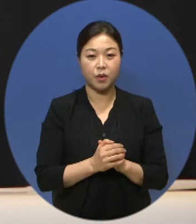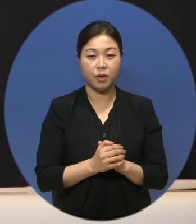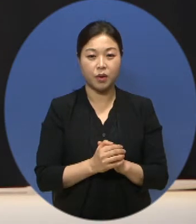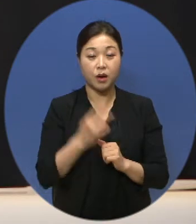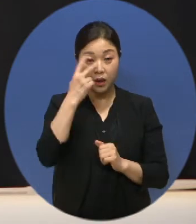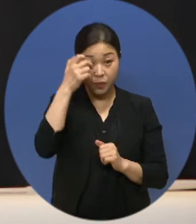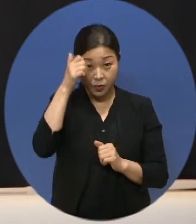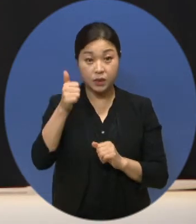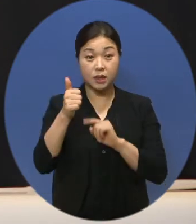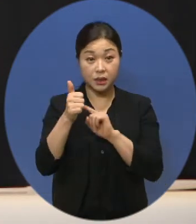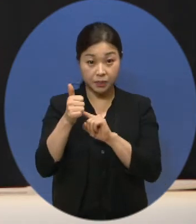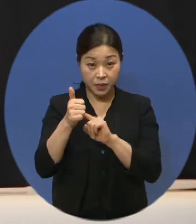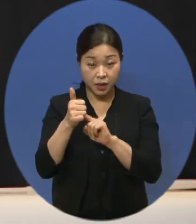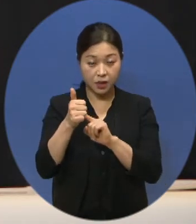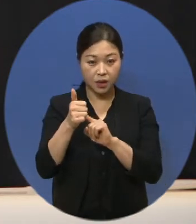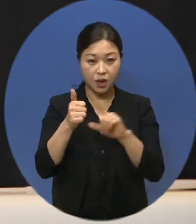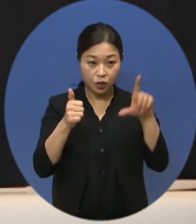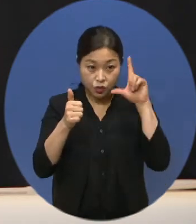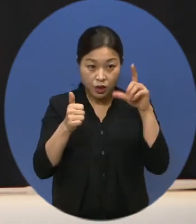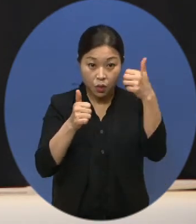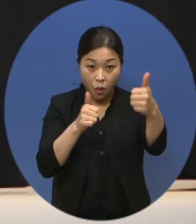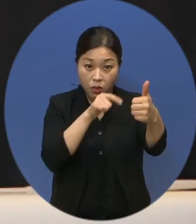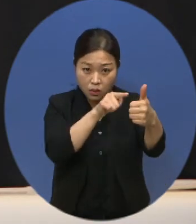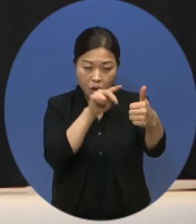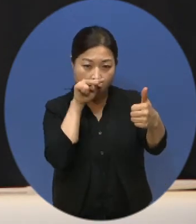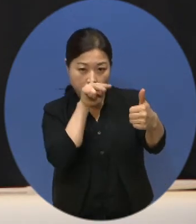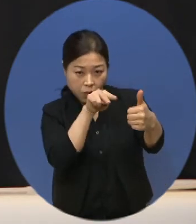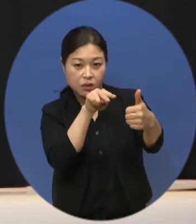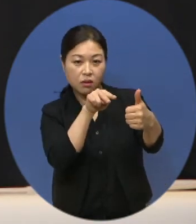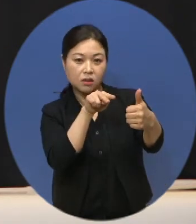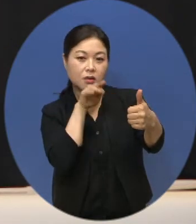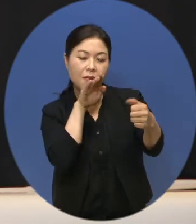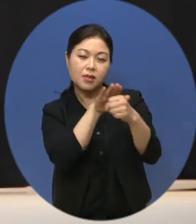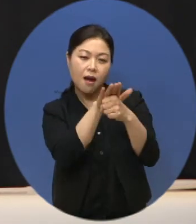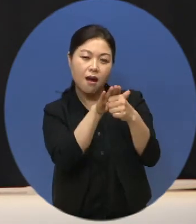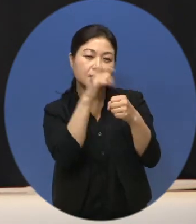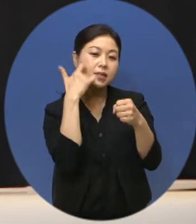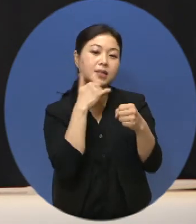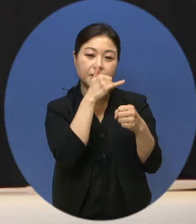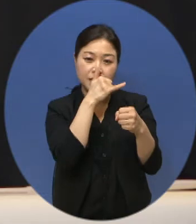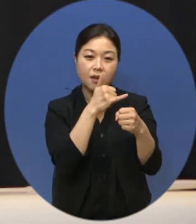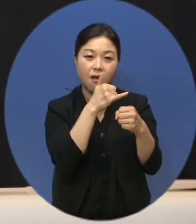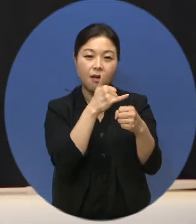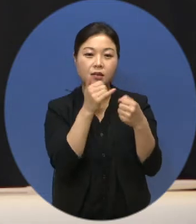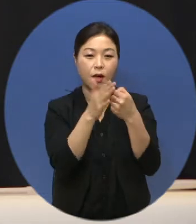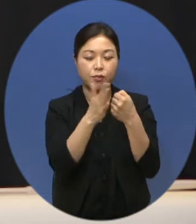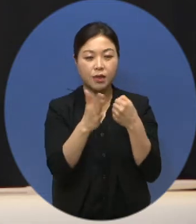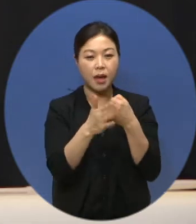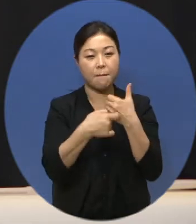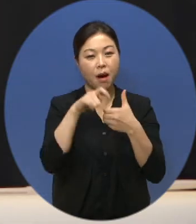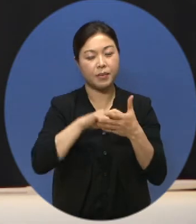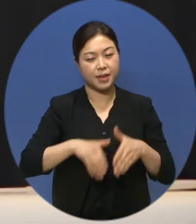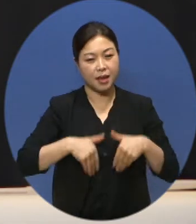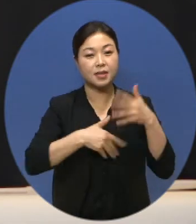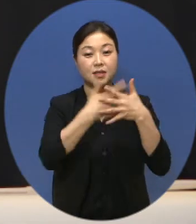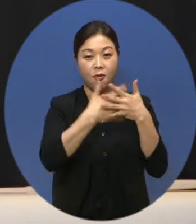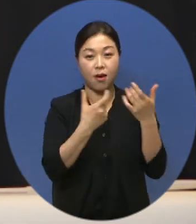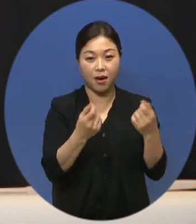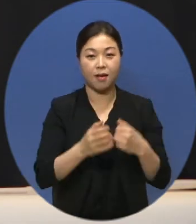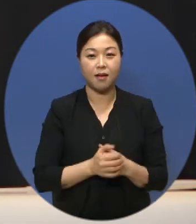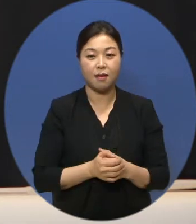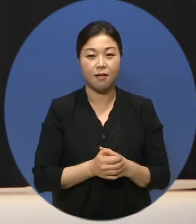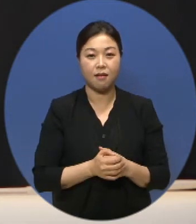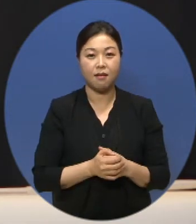그 감독님이 그 주인공을 바라보는 시선이 되게 애정어렸기 때문에 네. 되게 마음이 따뜻한 영화였거든요. 네,